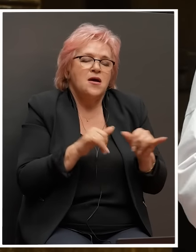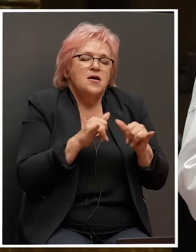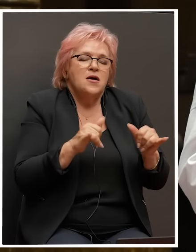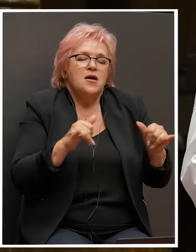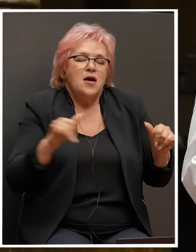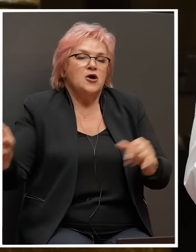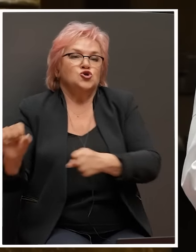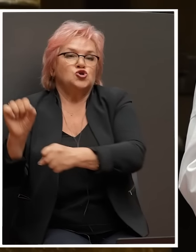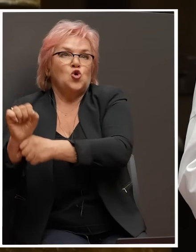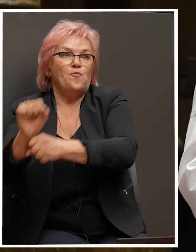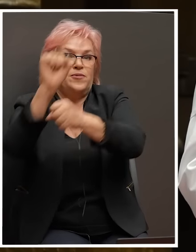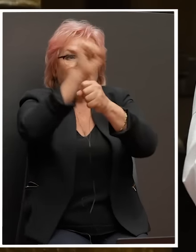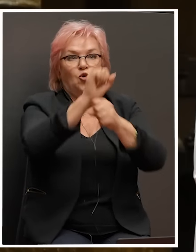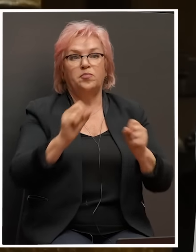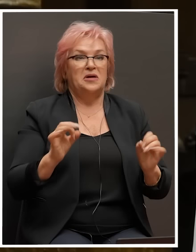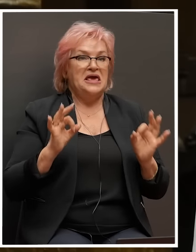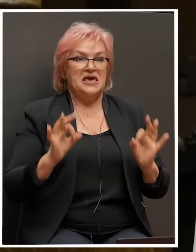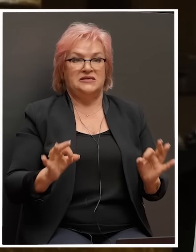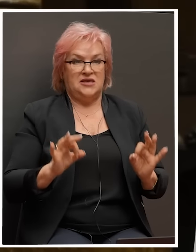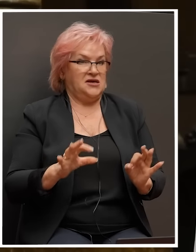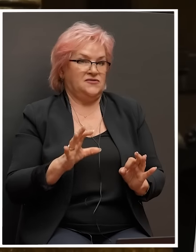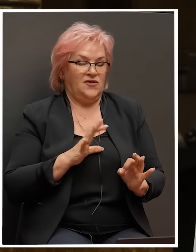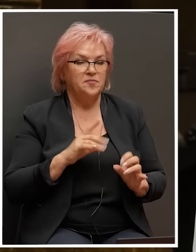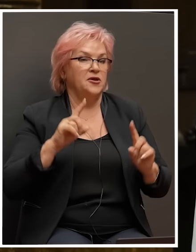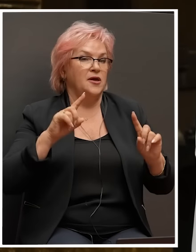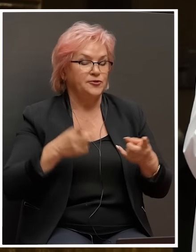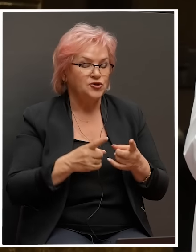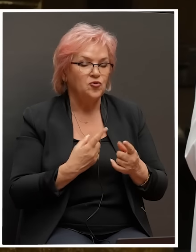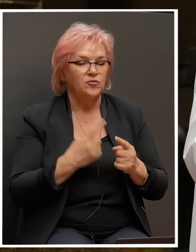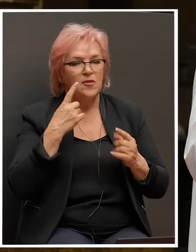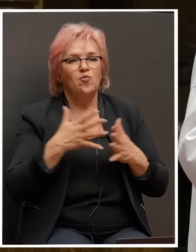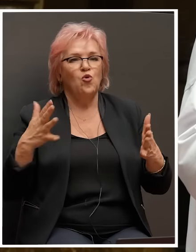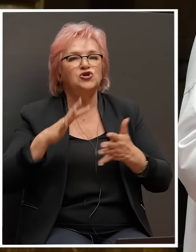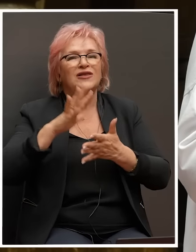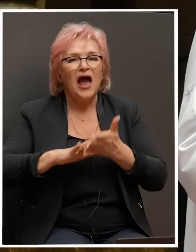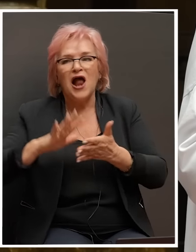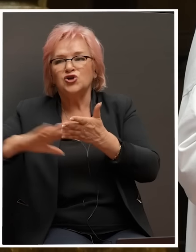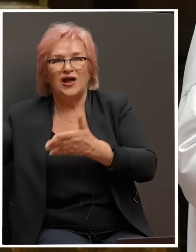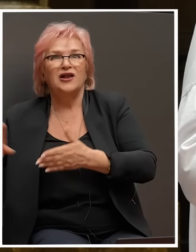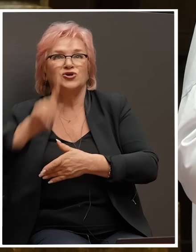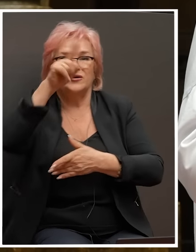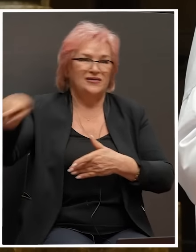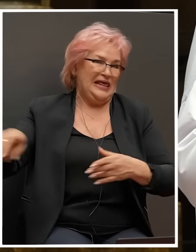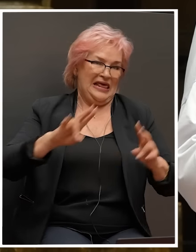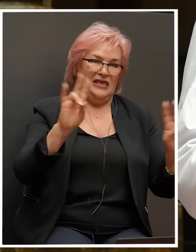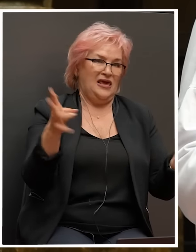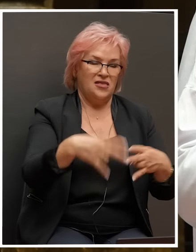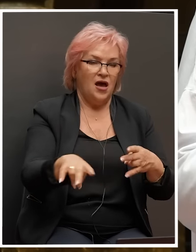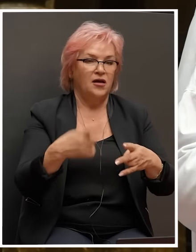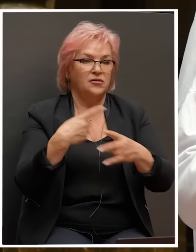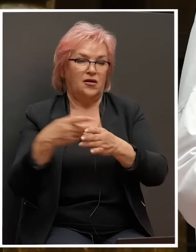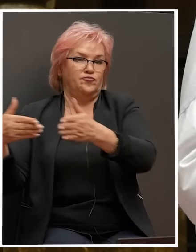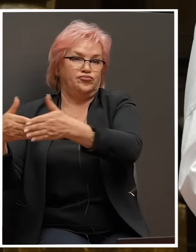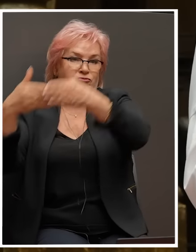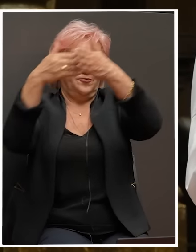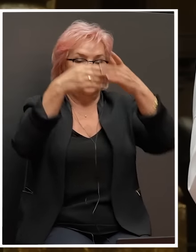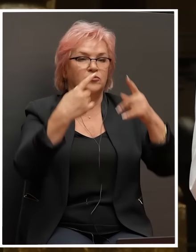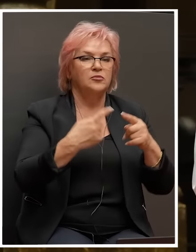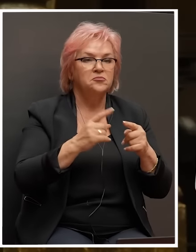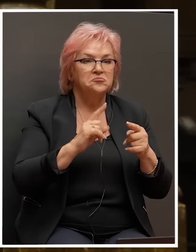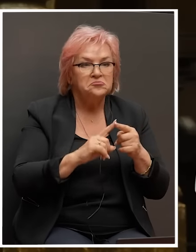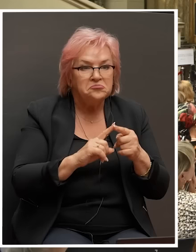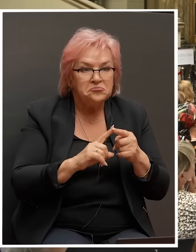империи, она была связана прежде всего с тем, что ну, больше не надо, куда дальше-то. И вот это вот куда дальше, на самом деле, очень